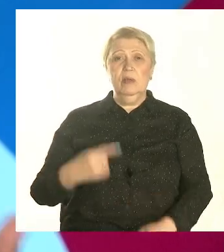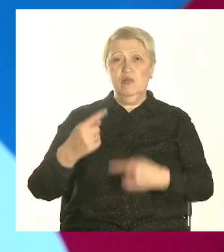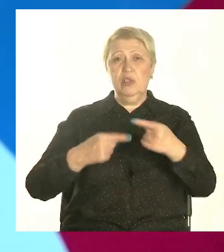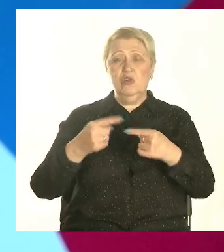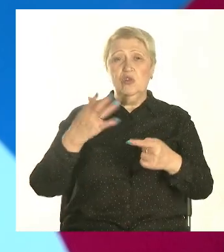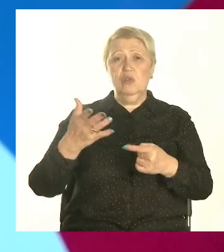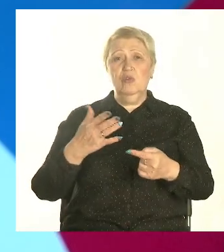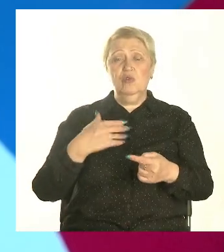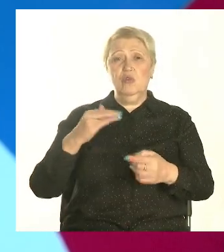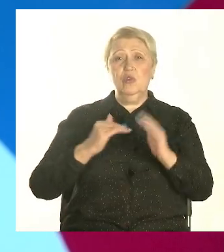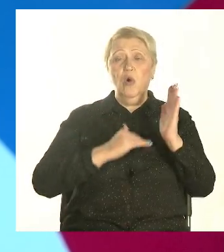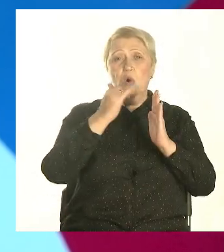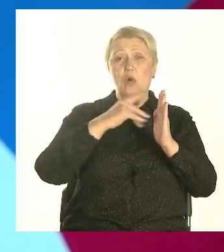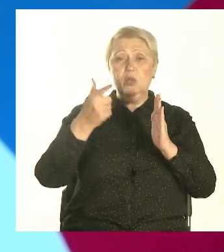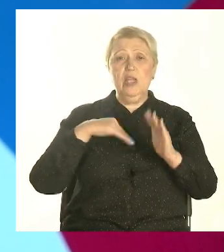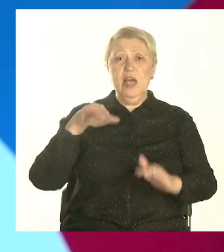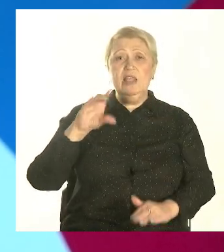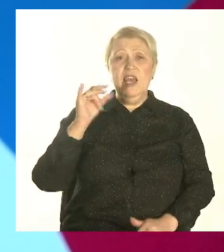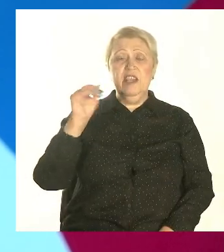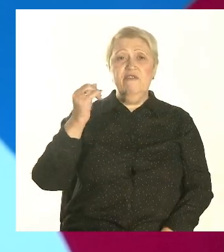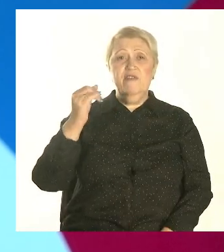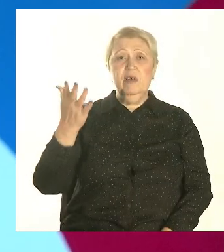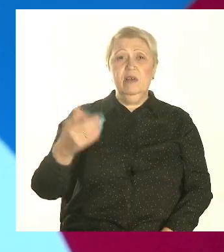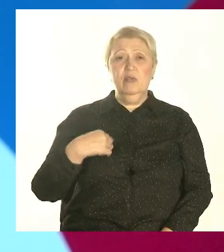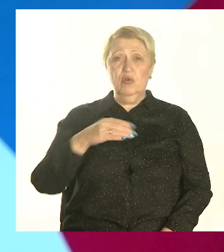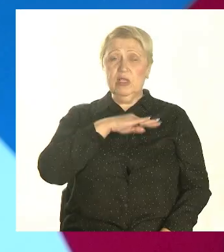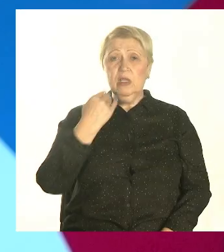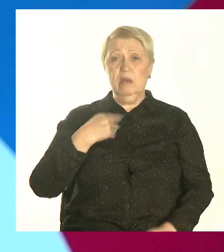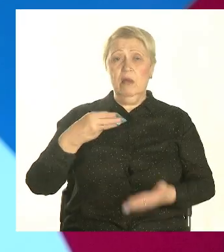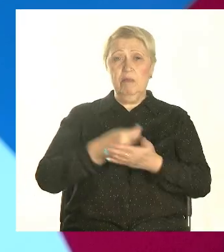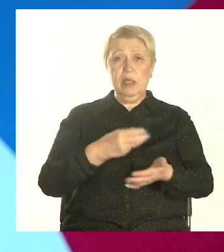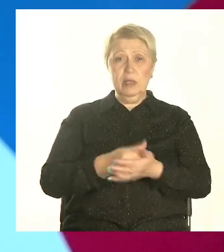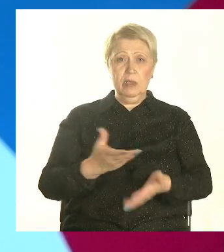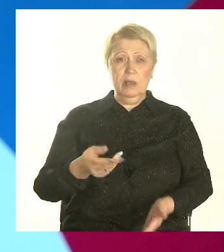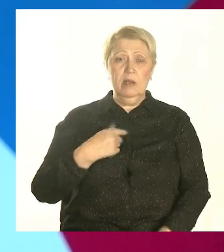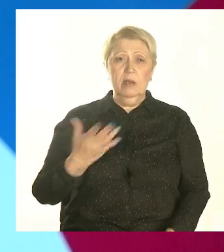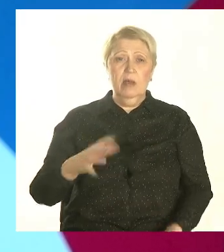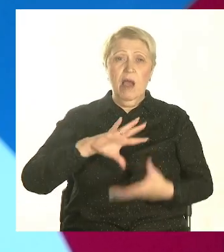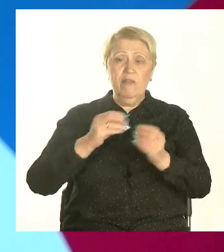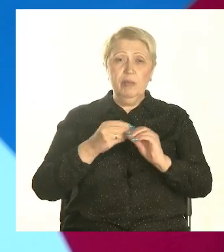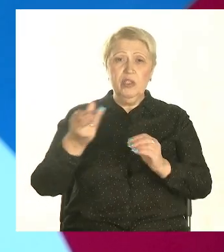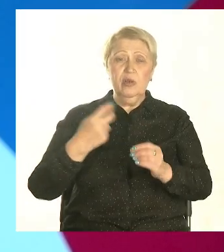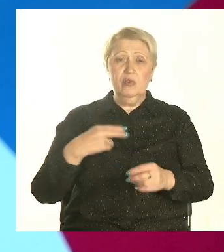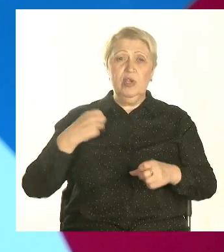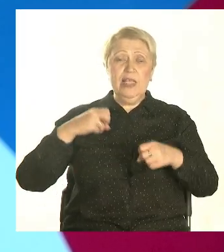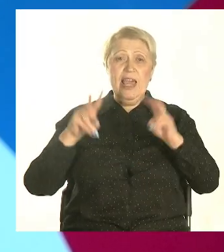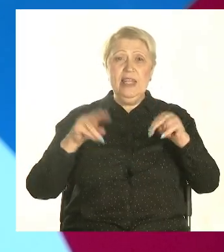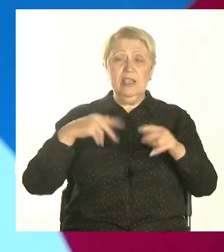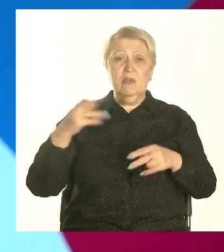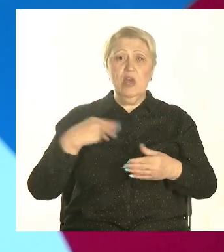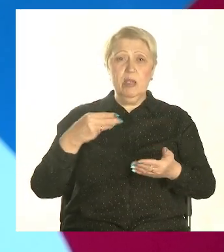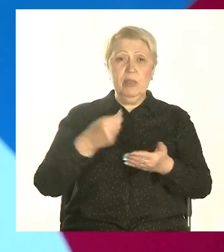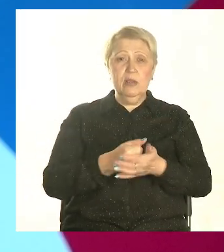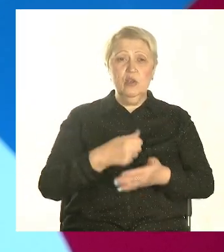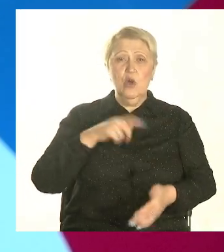мне кажется, стимулирует в голове маленький бунт и нежелание платить. Вот, к примеру, вообще про риск неуплаты, того, что люди не будут платить.